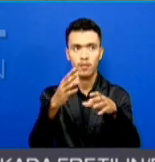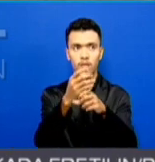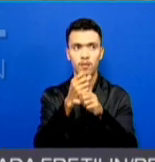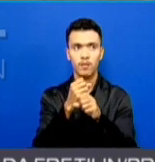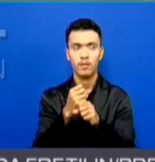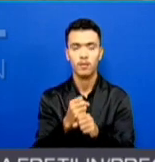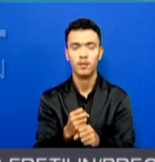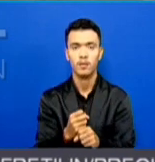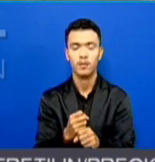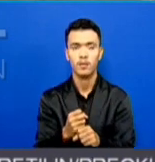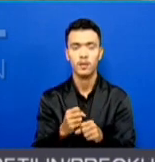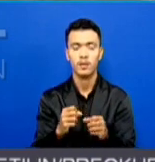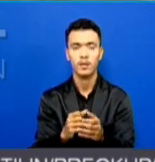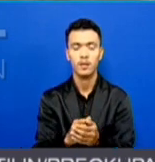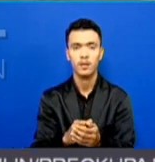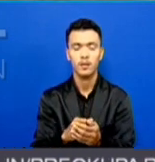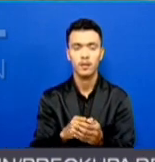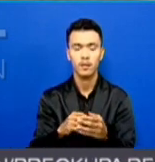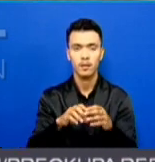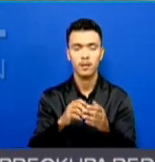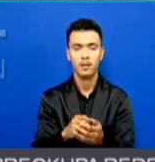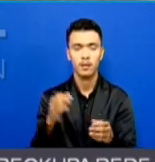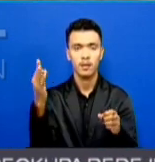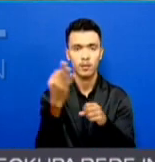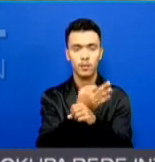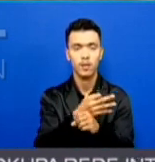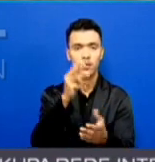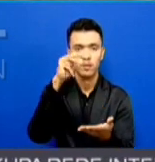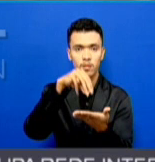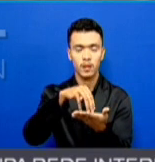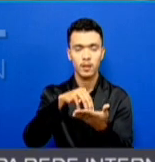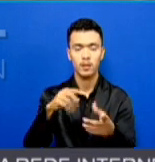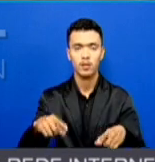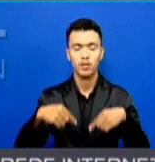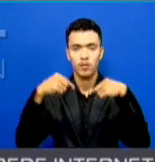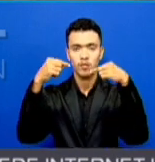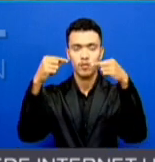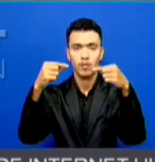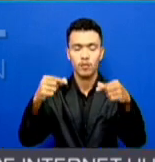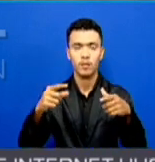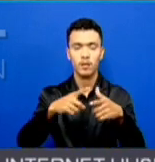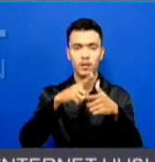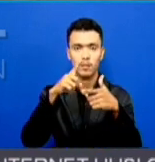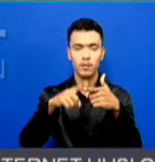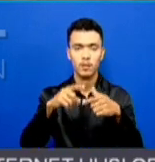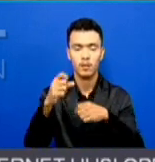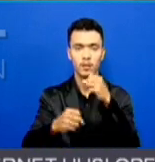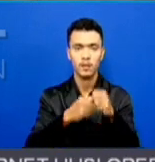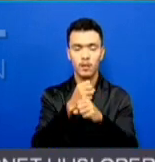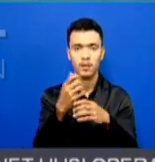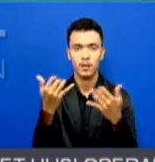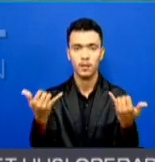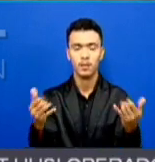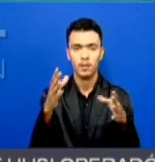be, nia surat mediku saudi hanibah, hata matia horbengira ke ma penene